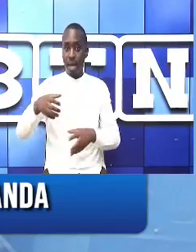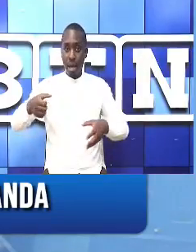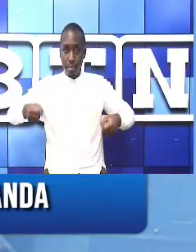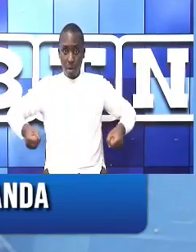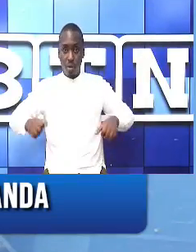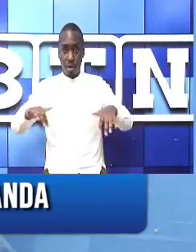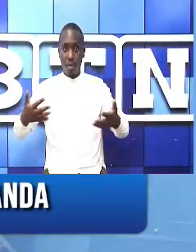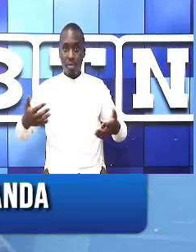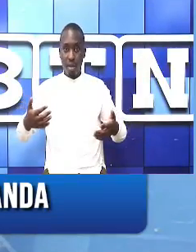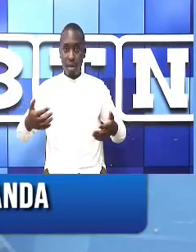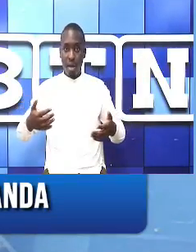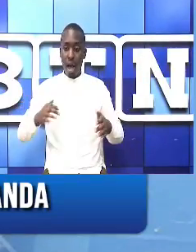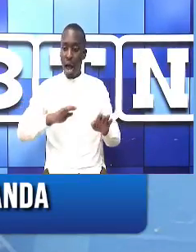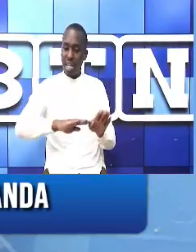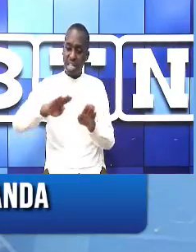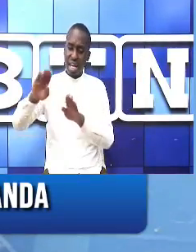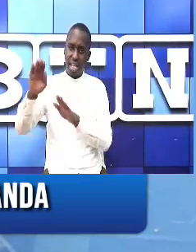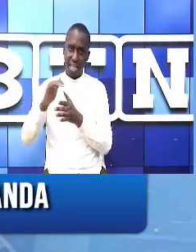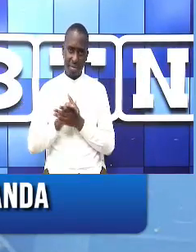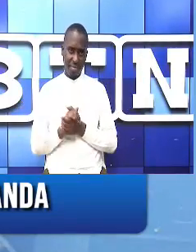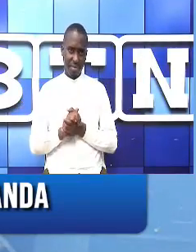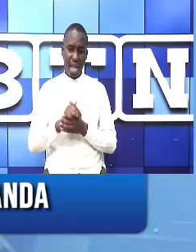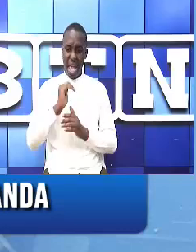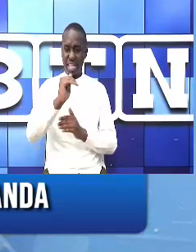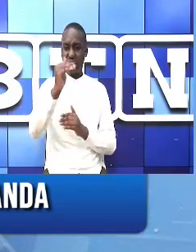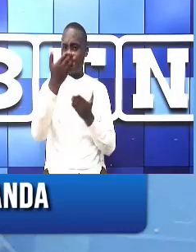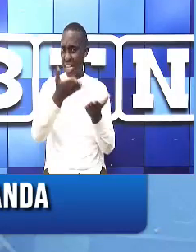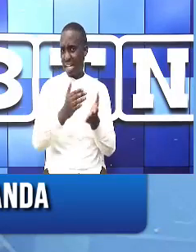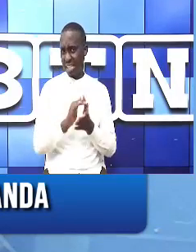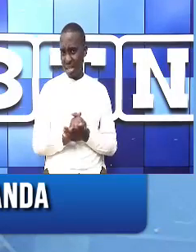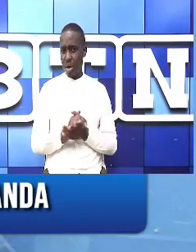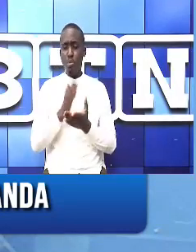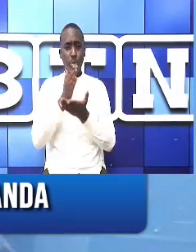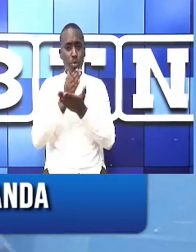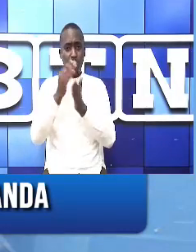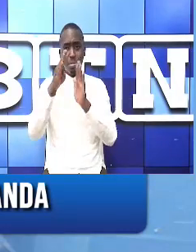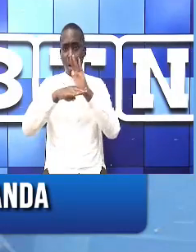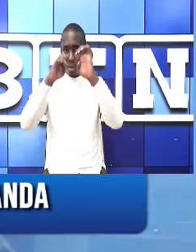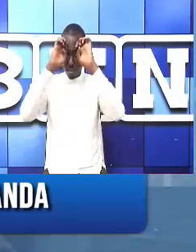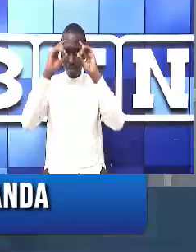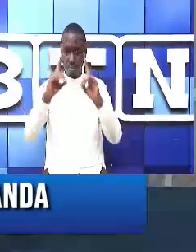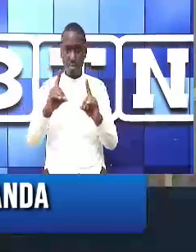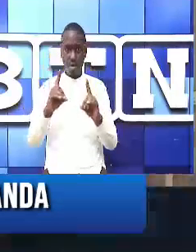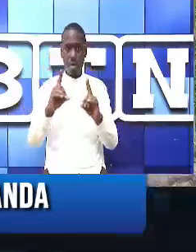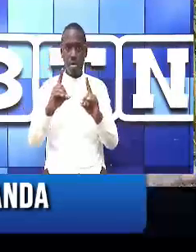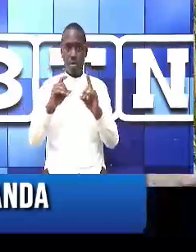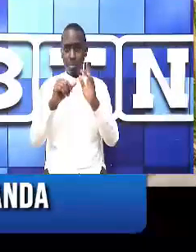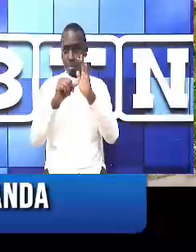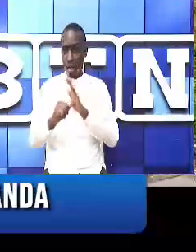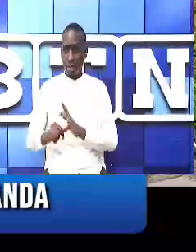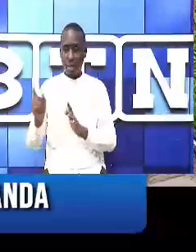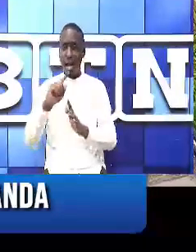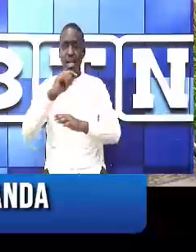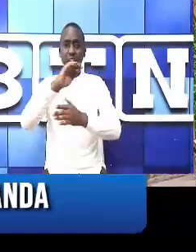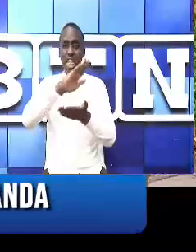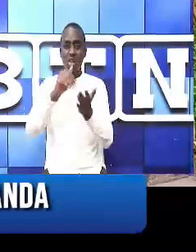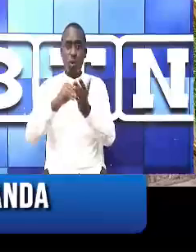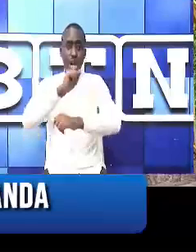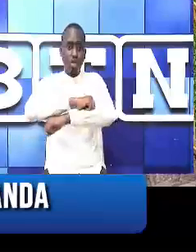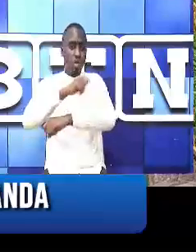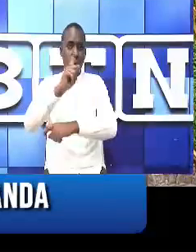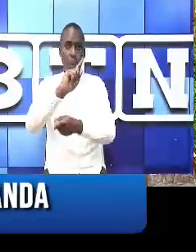cyangwa yigendera ngo aresikane ubundi gahunda y'uburezi budaheza ntabwo ikigo bagihindura ngo ni uko umwana aje